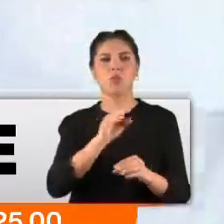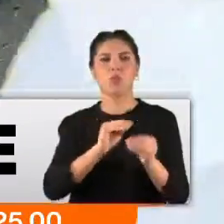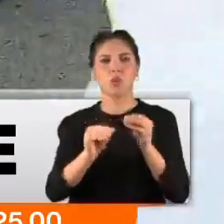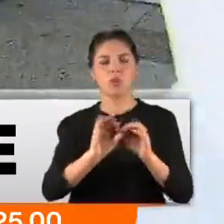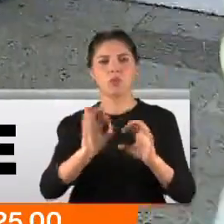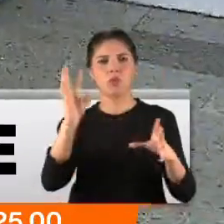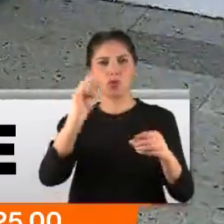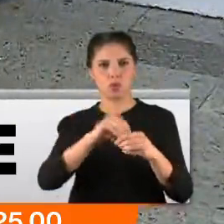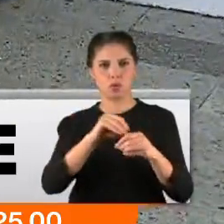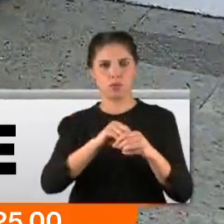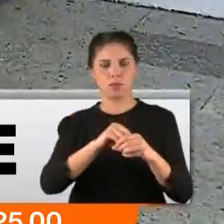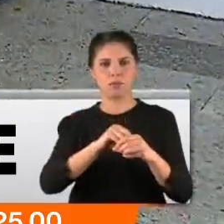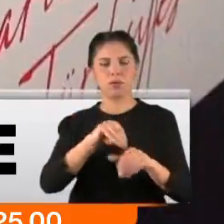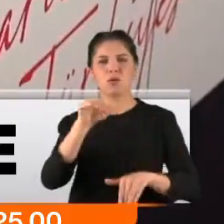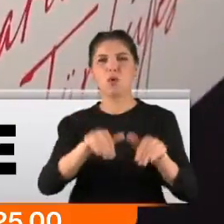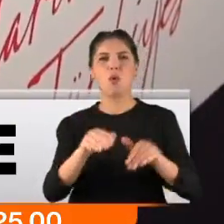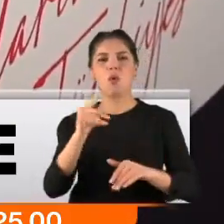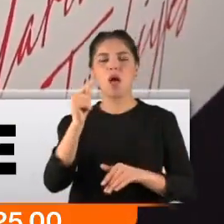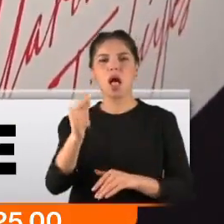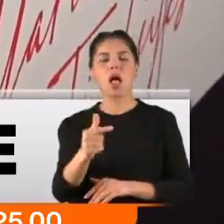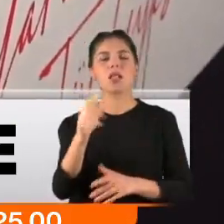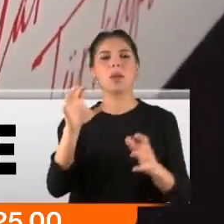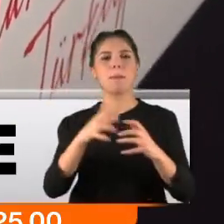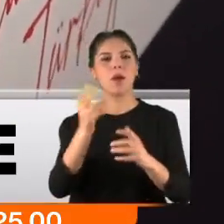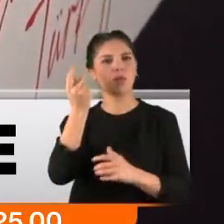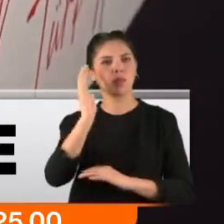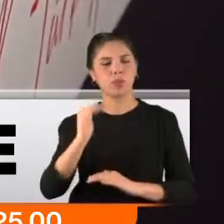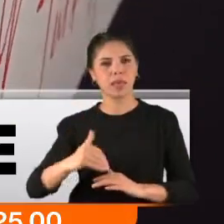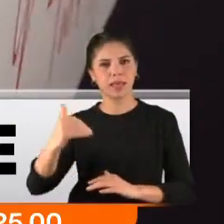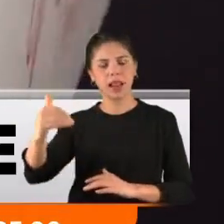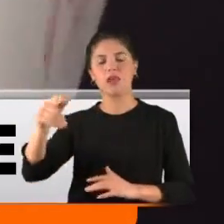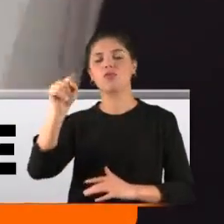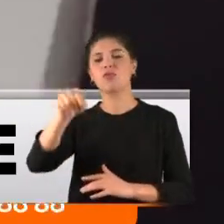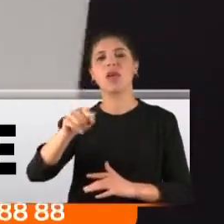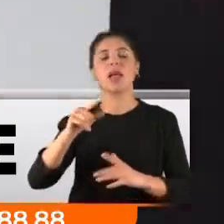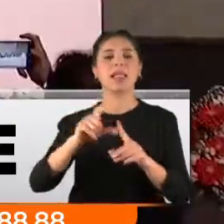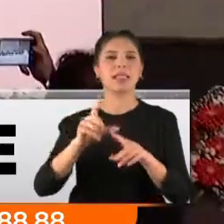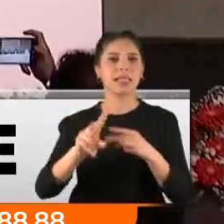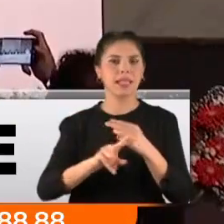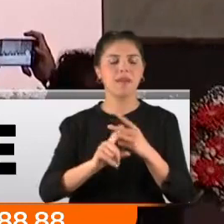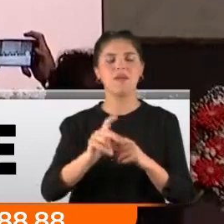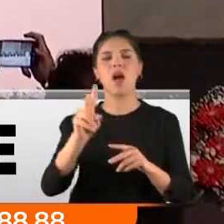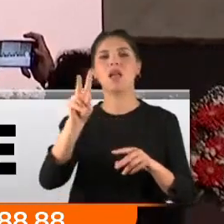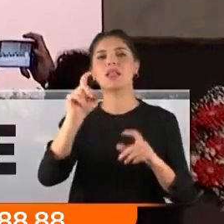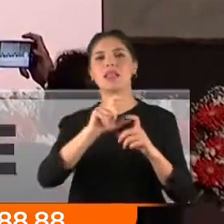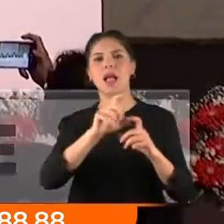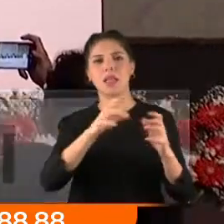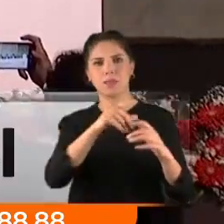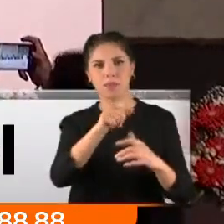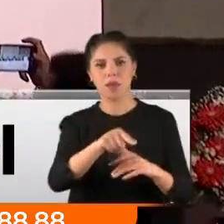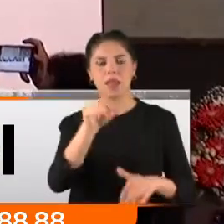adına taslakta oy oranı düşük partiler de unutulmadı. Gelecek, DEVA, Saadet ve Demokrat Parti için seçim